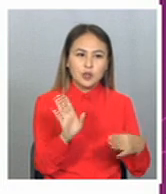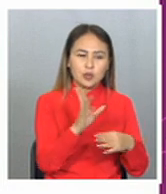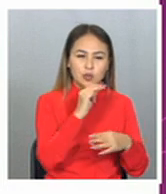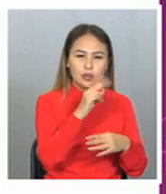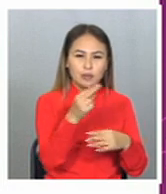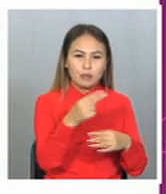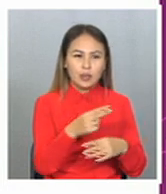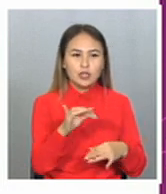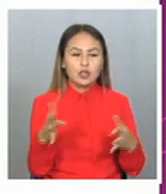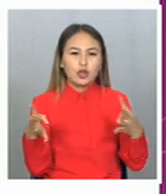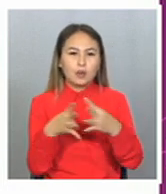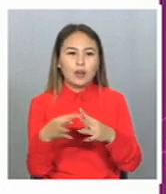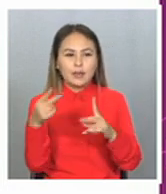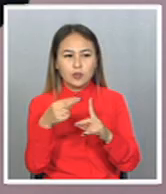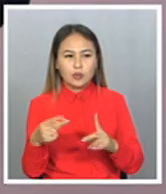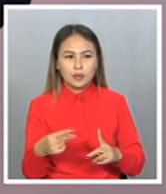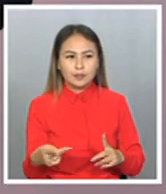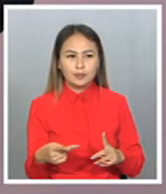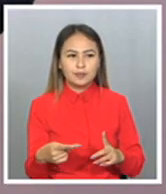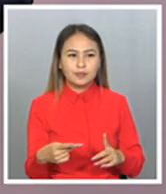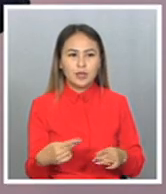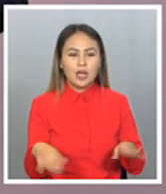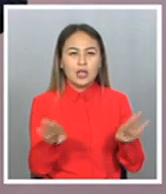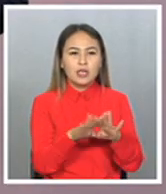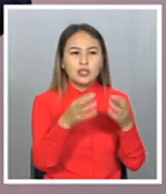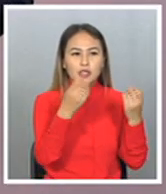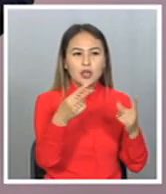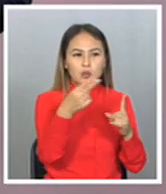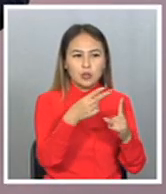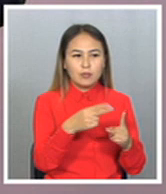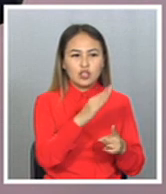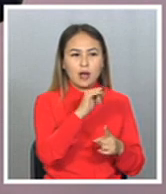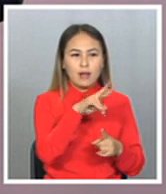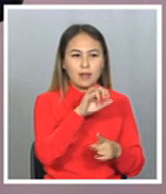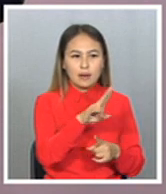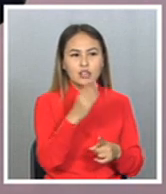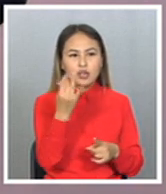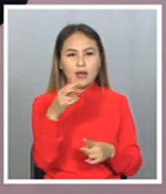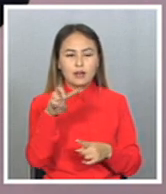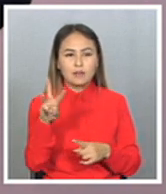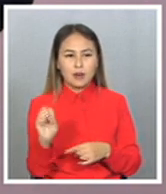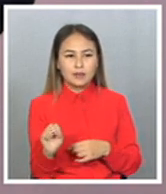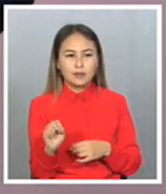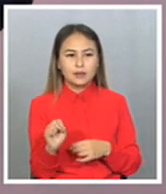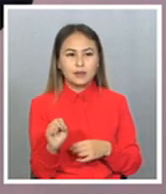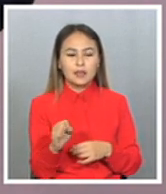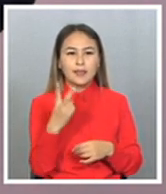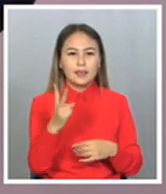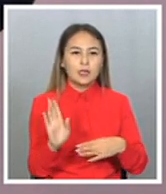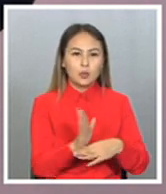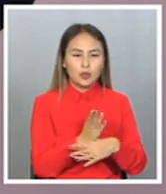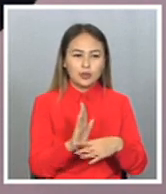және құрмала сөйлем болып. Жай сөйлем жалаң және жайылма болып екіге